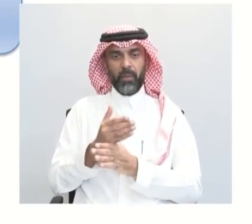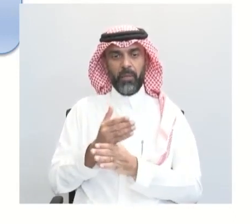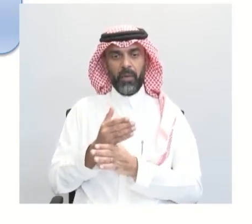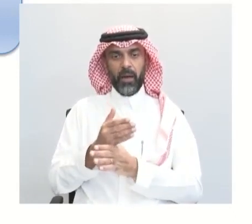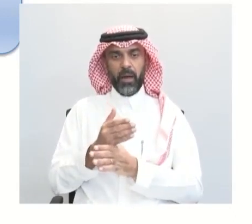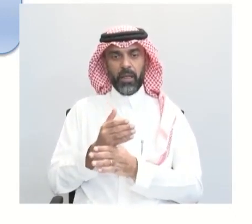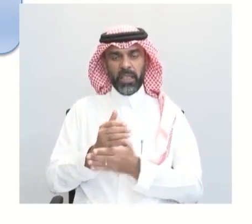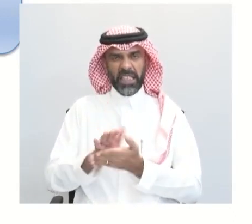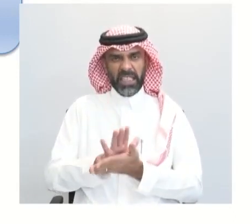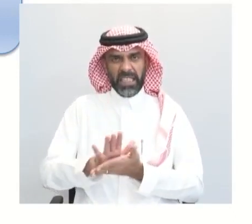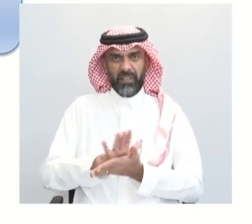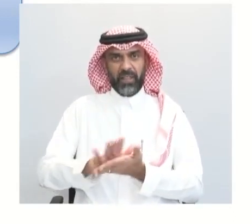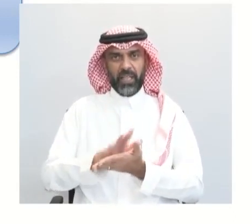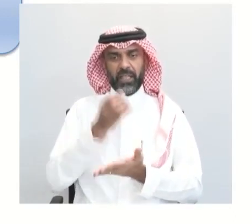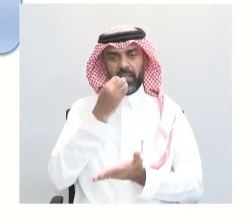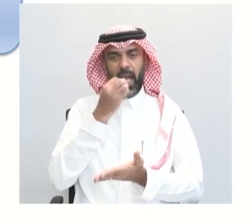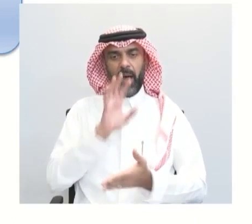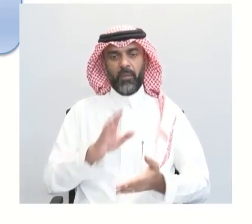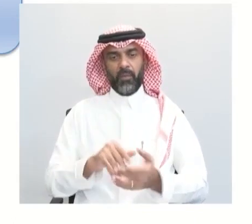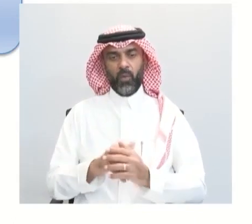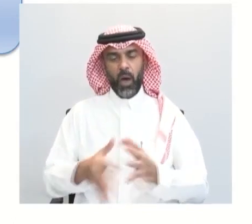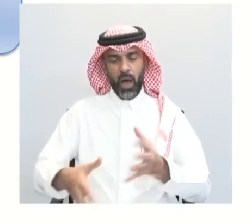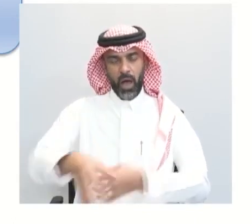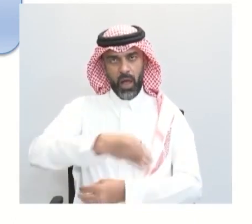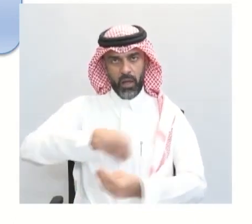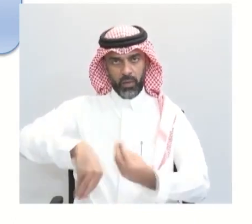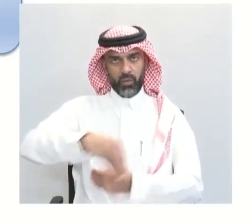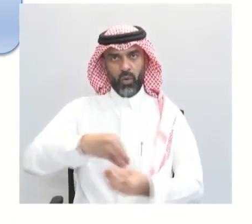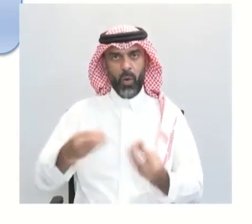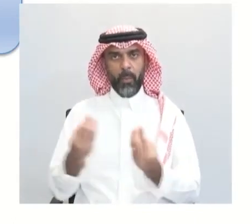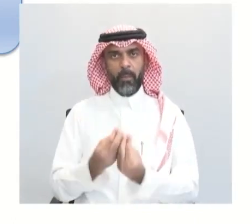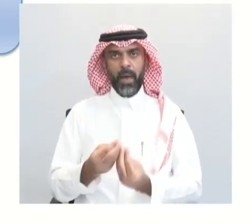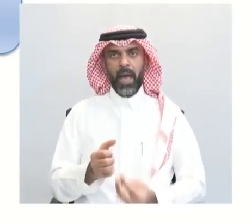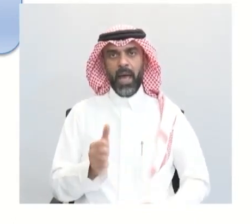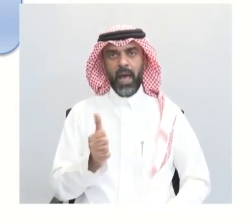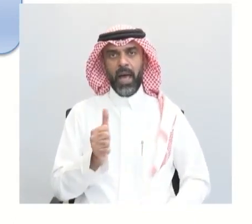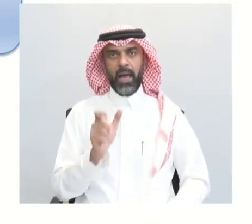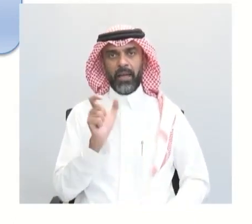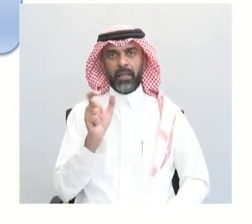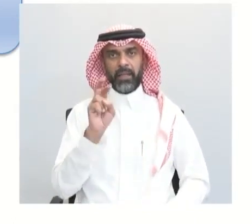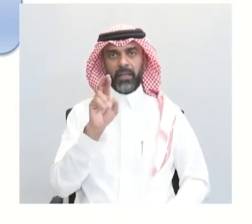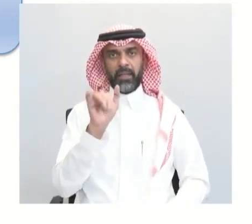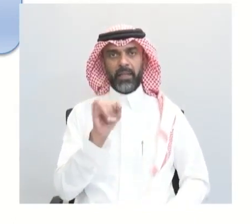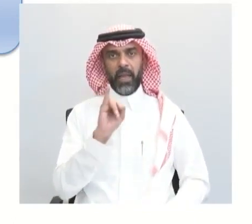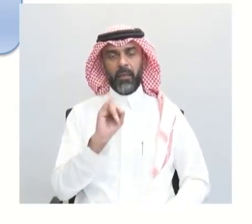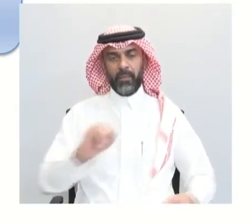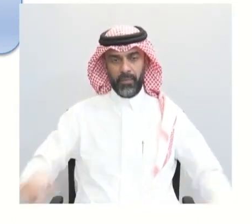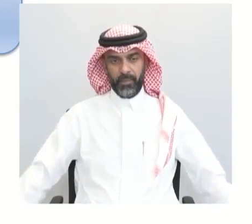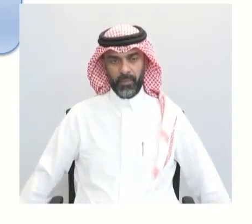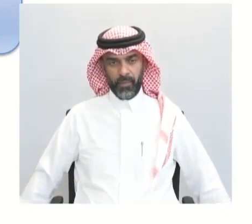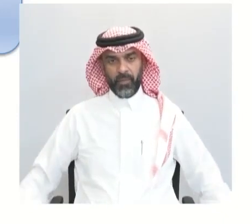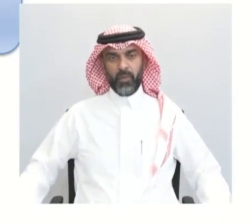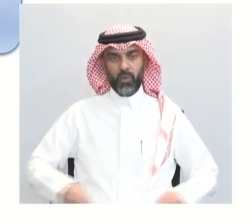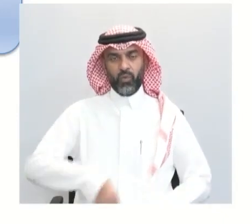طبقات من العضلات هذه العضلات عندما تتحرك حركتها الدوديه الطعام يتقلب داخل هذه المعده